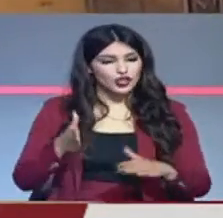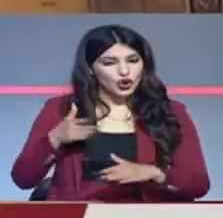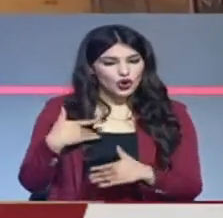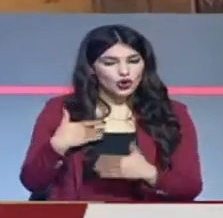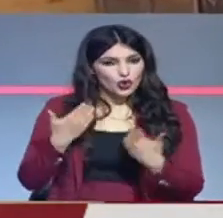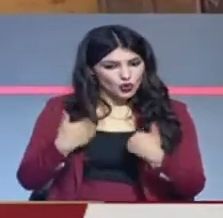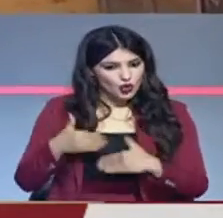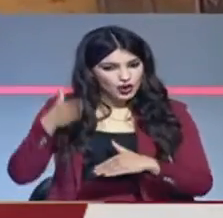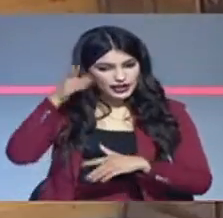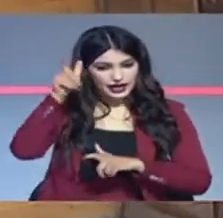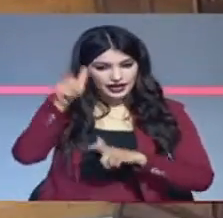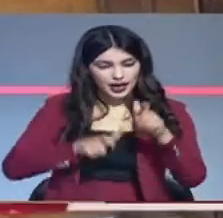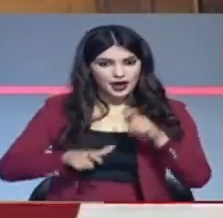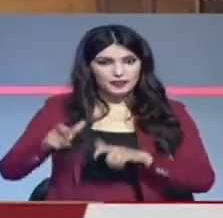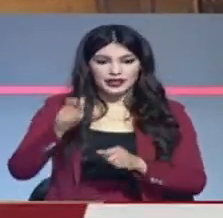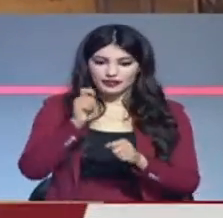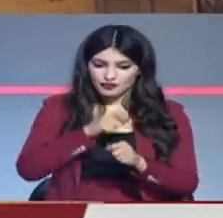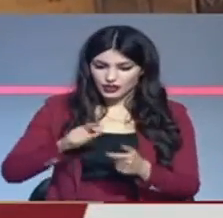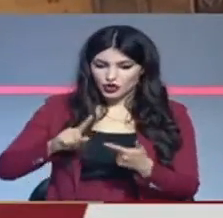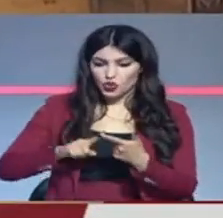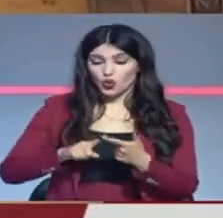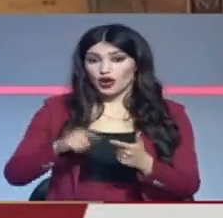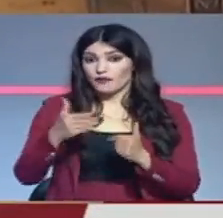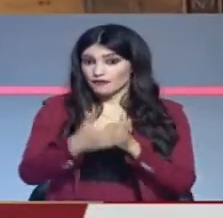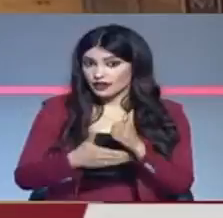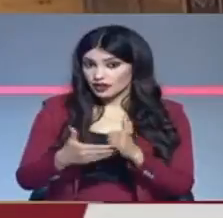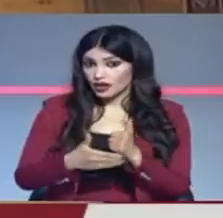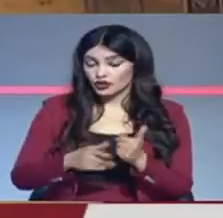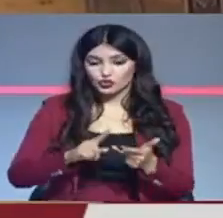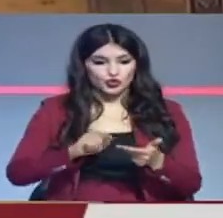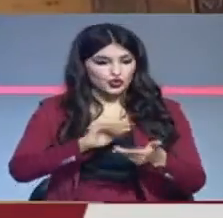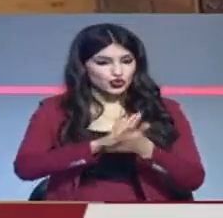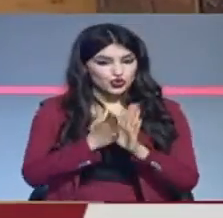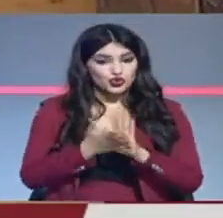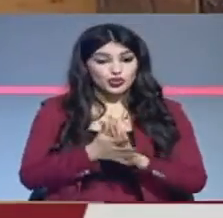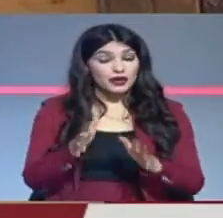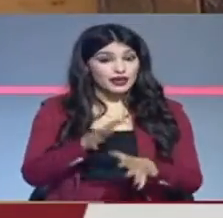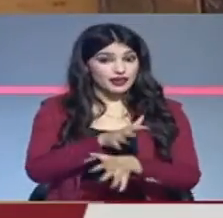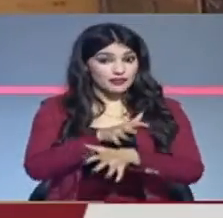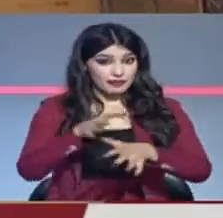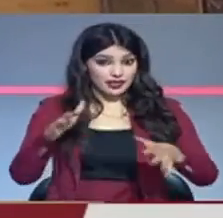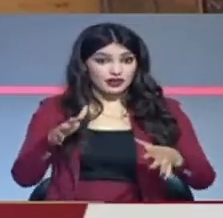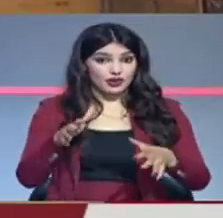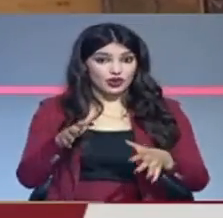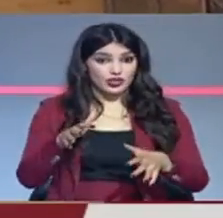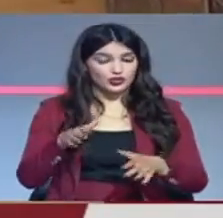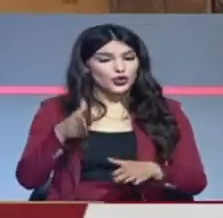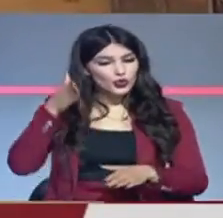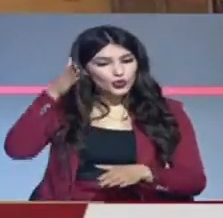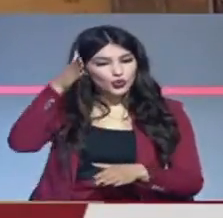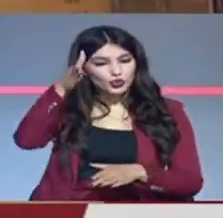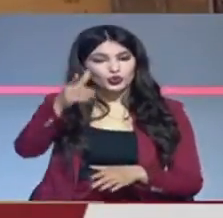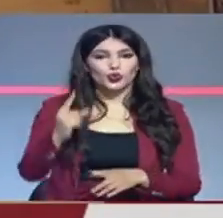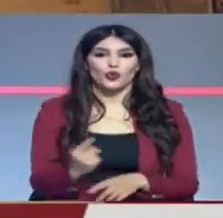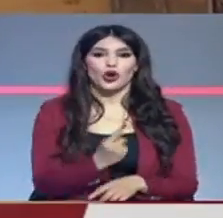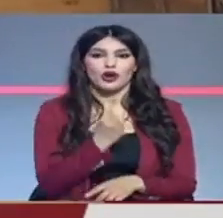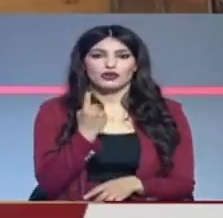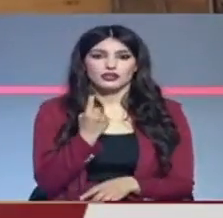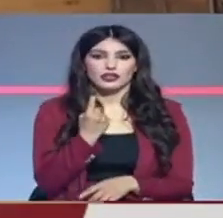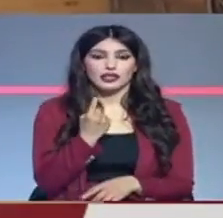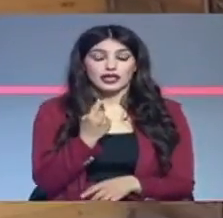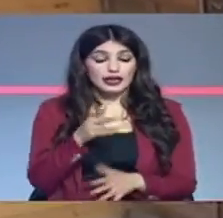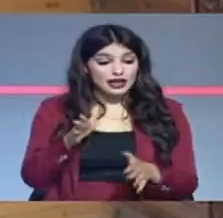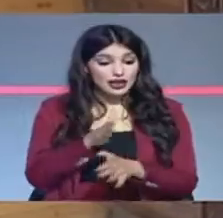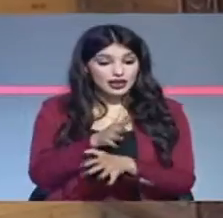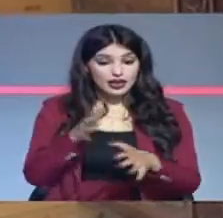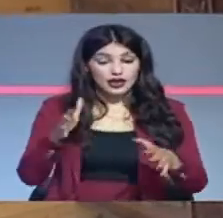حرفيا فلاحات والجمعيات اه ما شاء الله اكبر اه طموحنا طموح واحد القبر